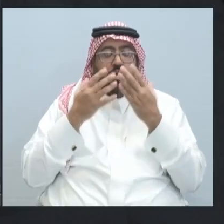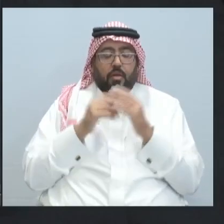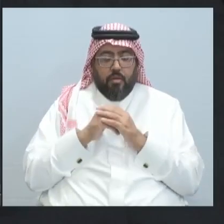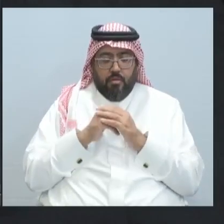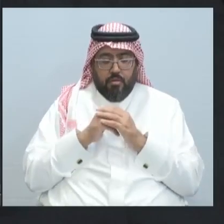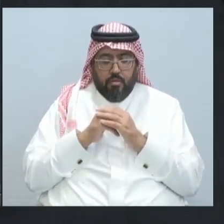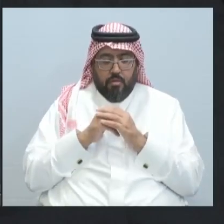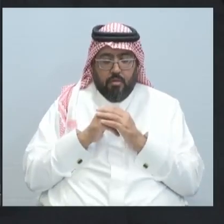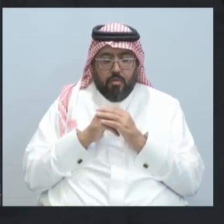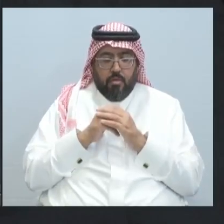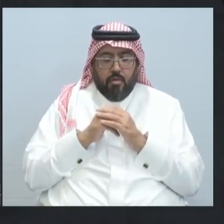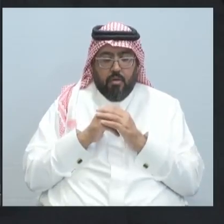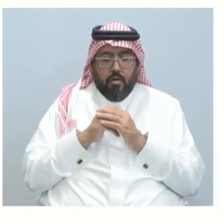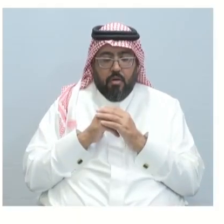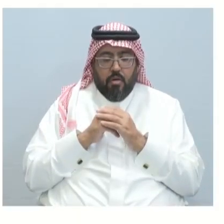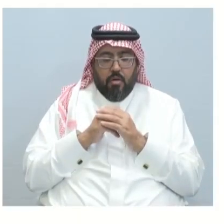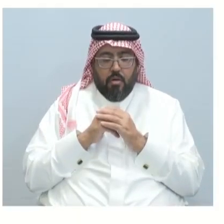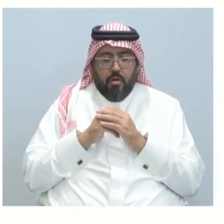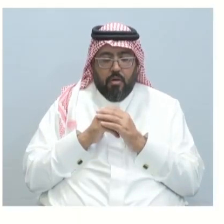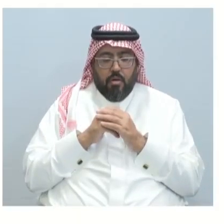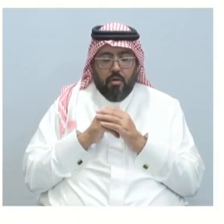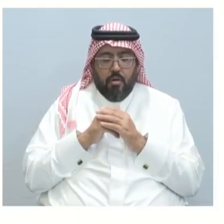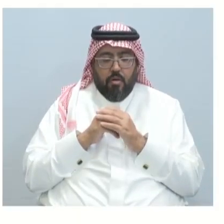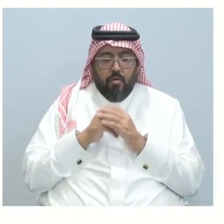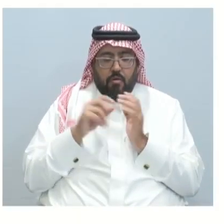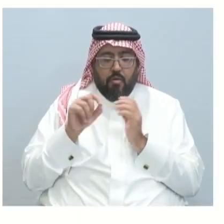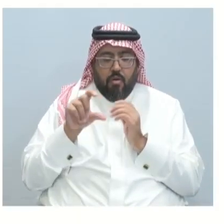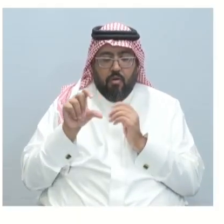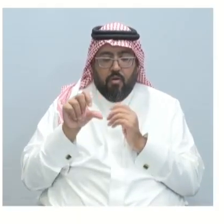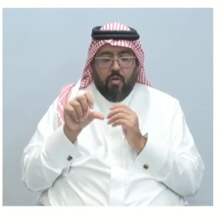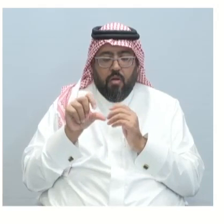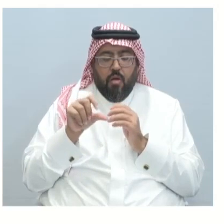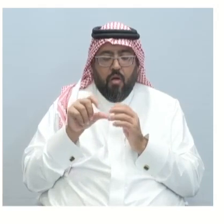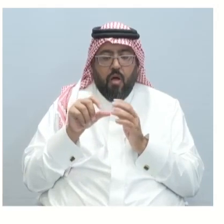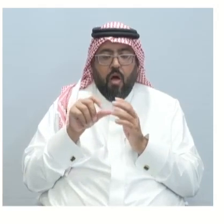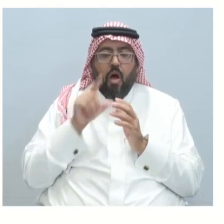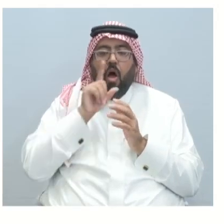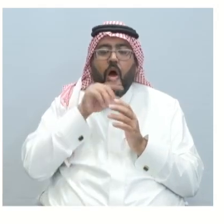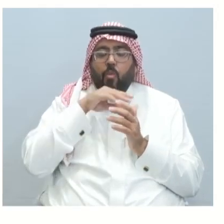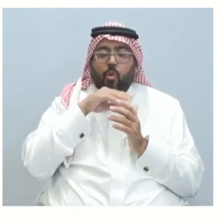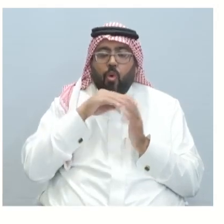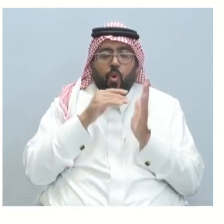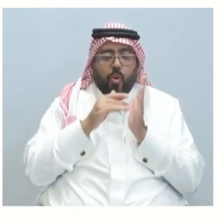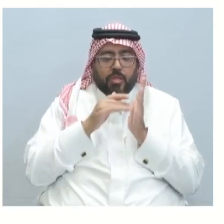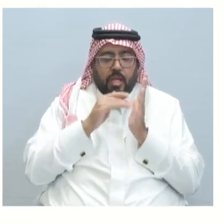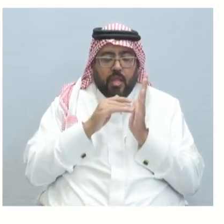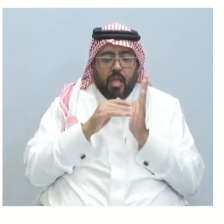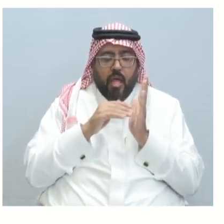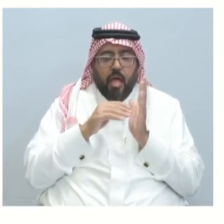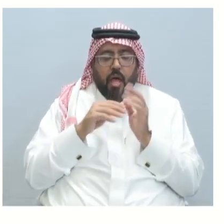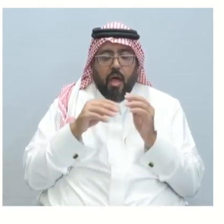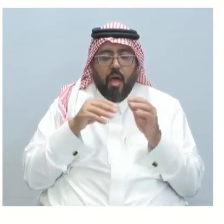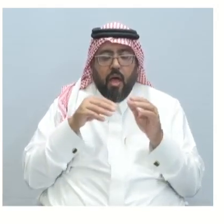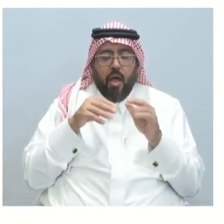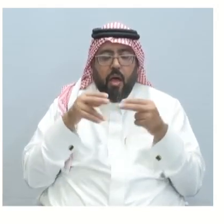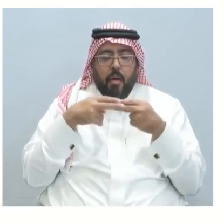دخول الجنه لهذا نقول فالوالد اوسط ابواب الجنه وقد جاء معاويه رضي الله